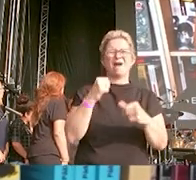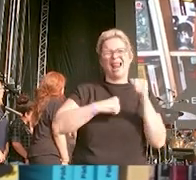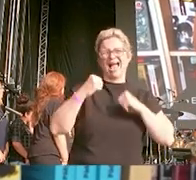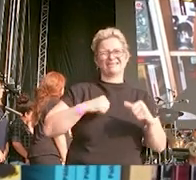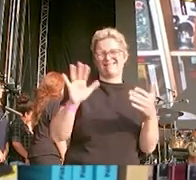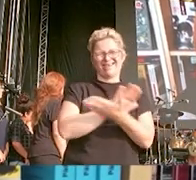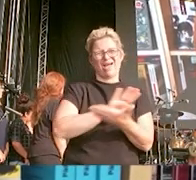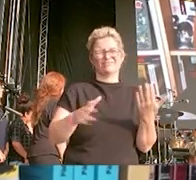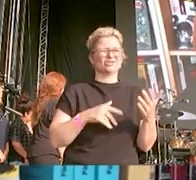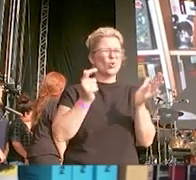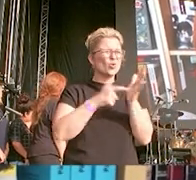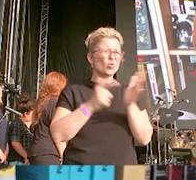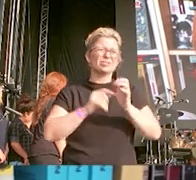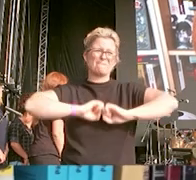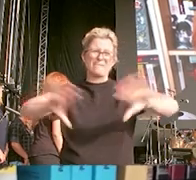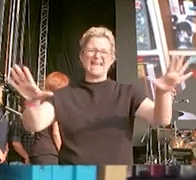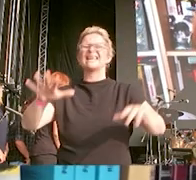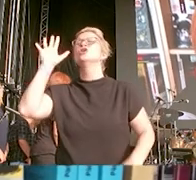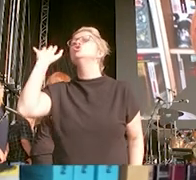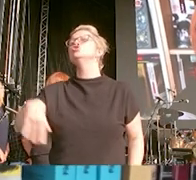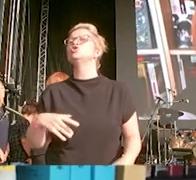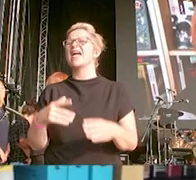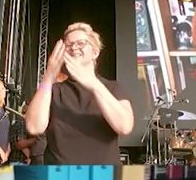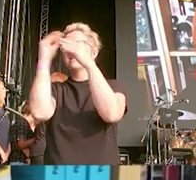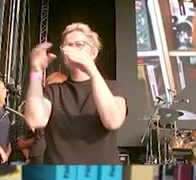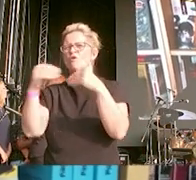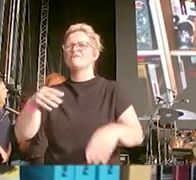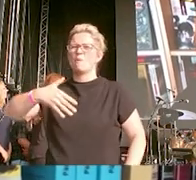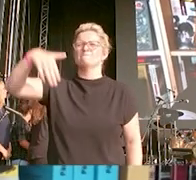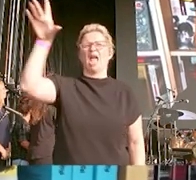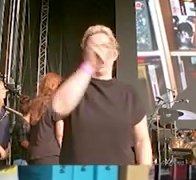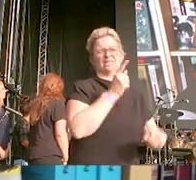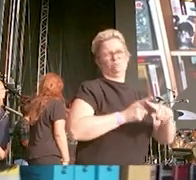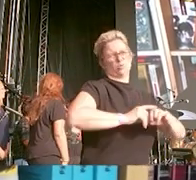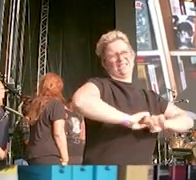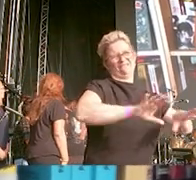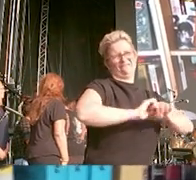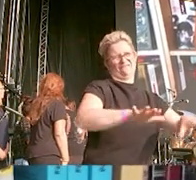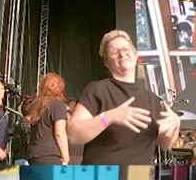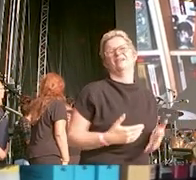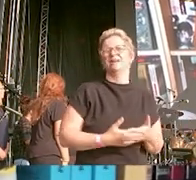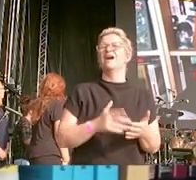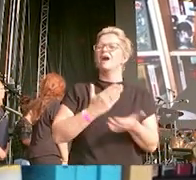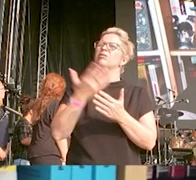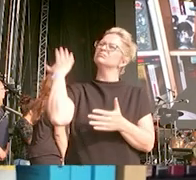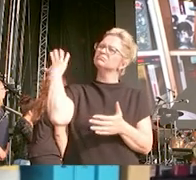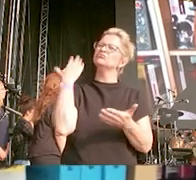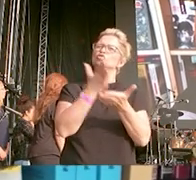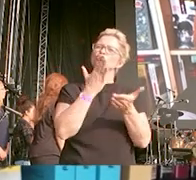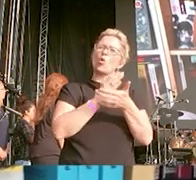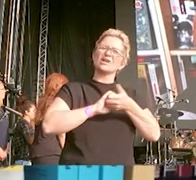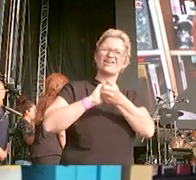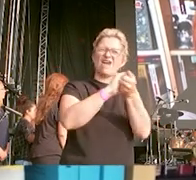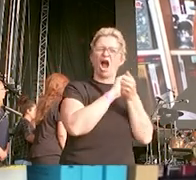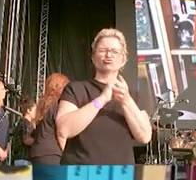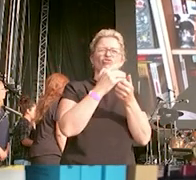weil die schlechten Nachrichten natürlich überwiegen. Aber wir haben Proteste gesehen von